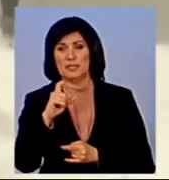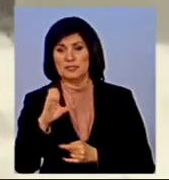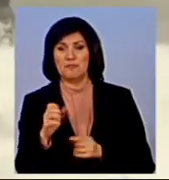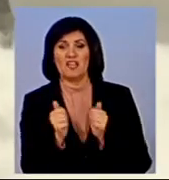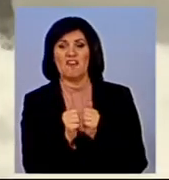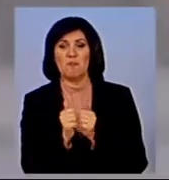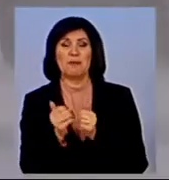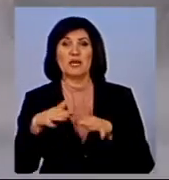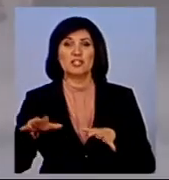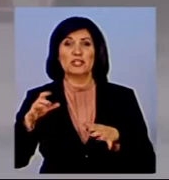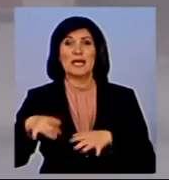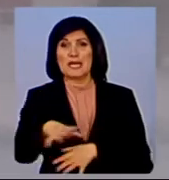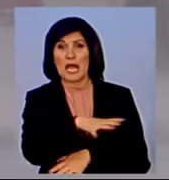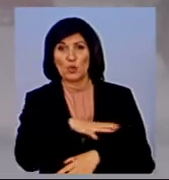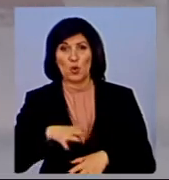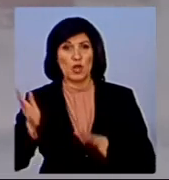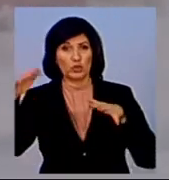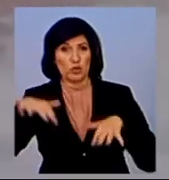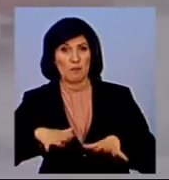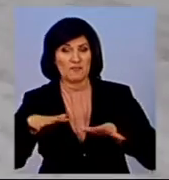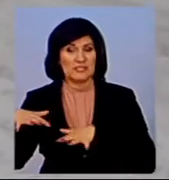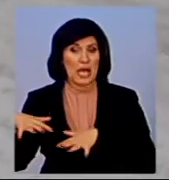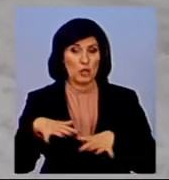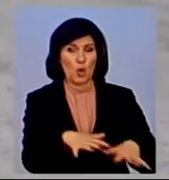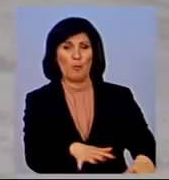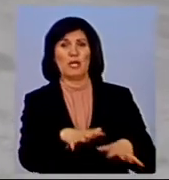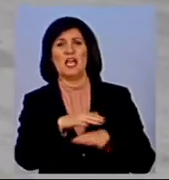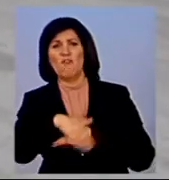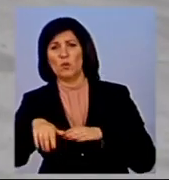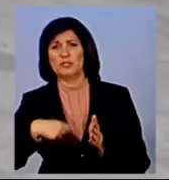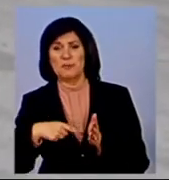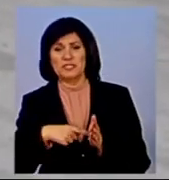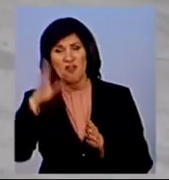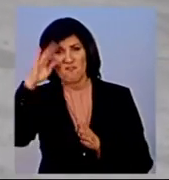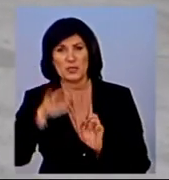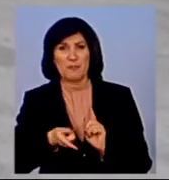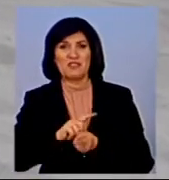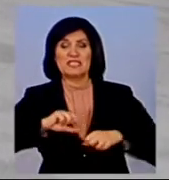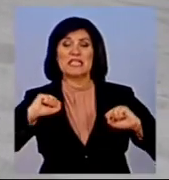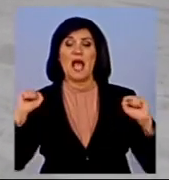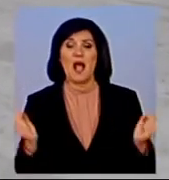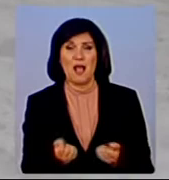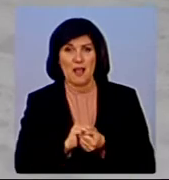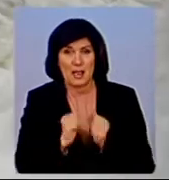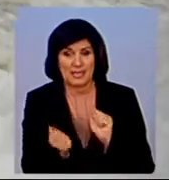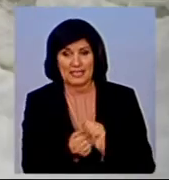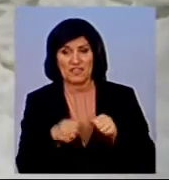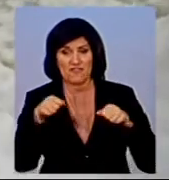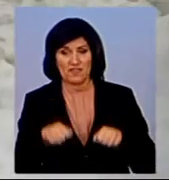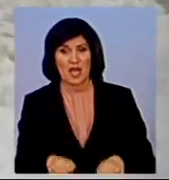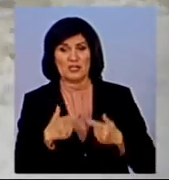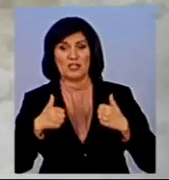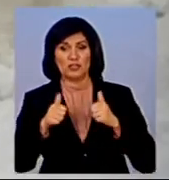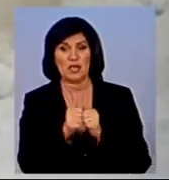прибережних районах штормові хвилі затопили вулиці містечок. Згодом уся вода перетворилася на лід. Влада штату Масачусетс через